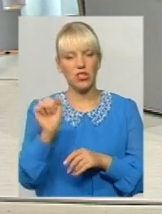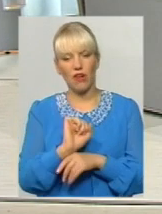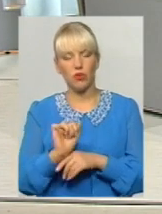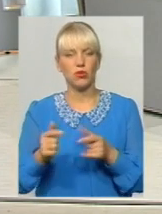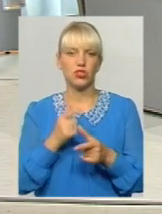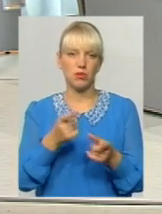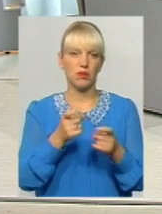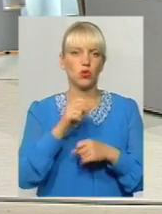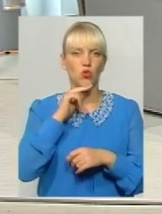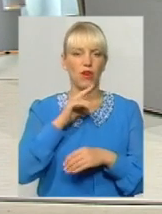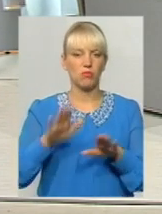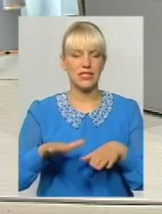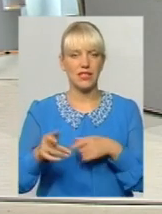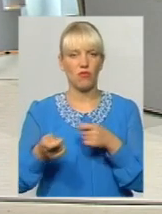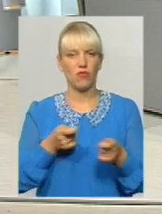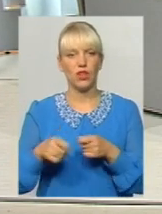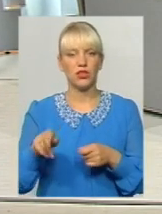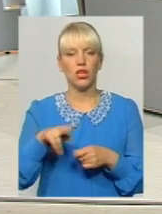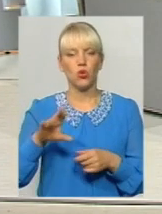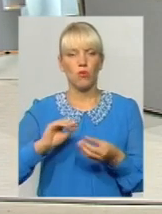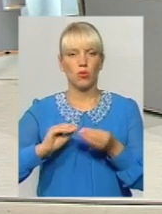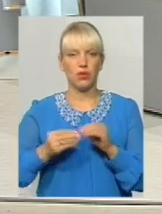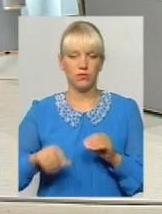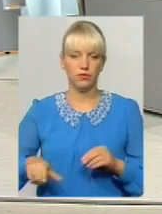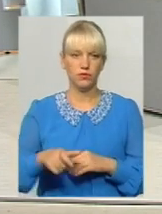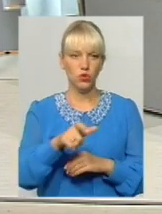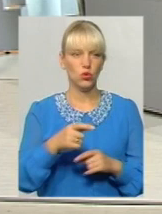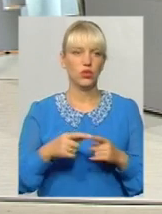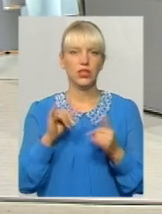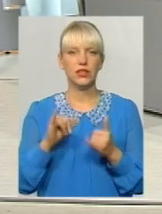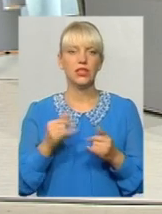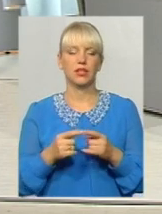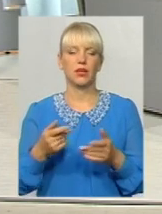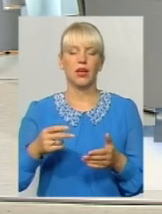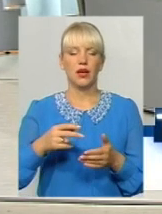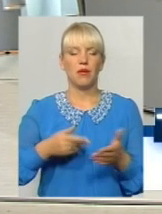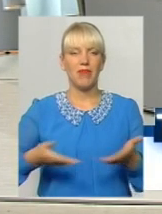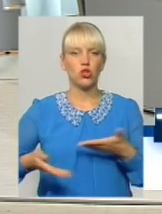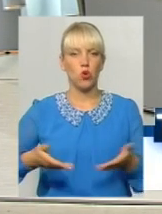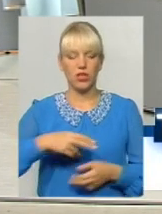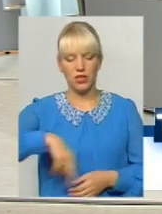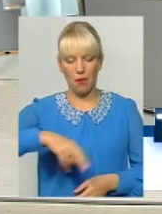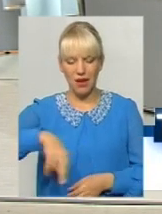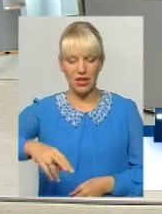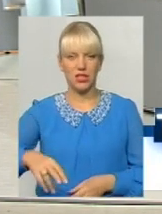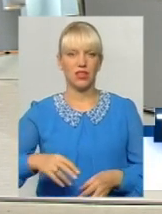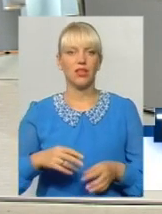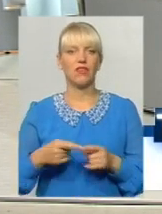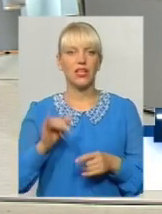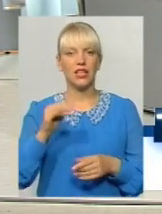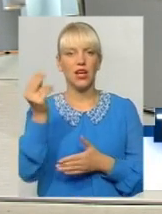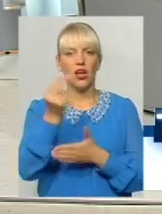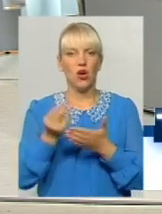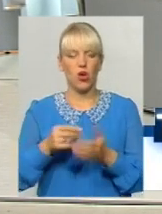увагу і місцевої влади, до проблем доріг, там, пішохідних перехідів, розмітки і так далі. Що ж ви все ж